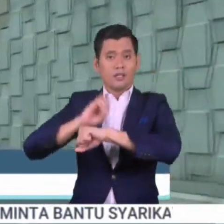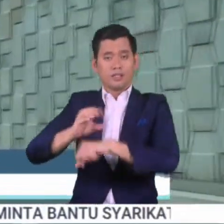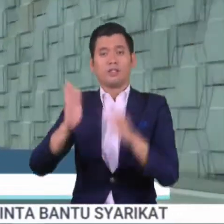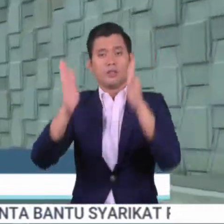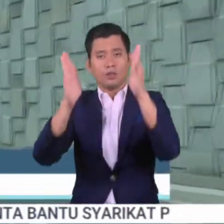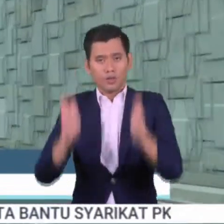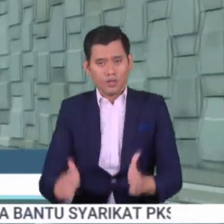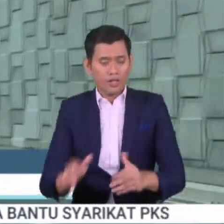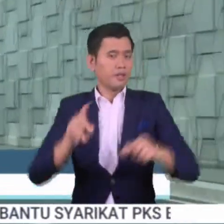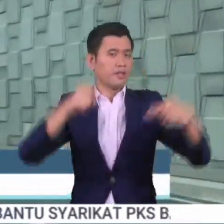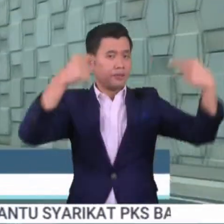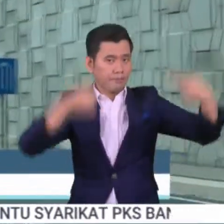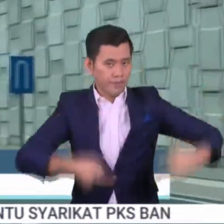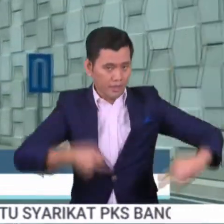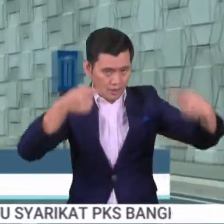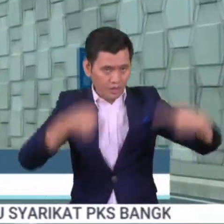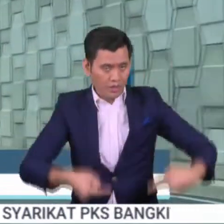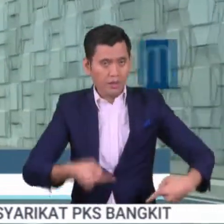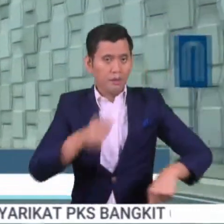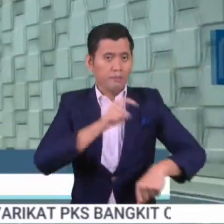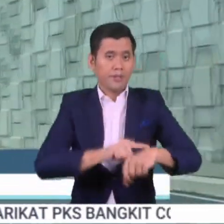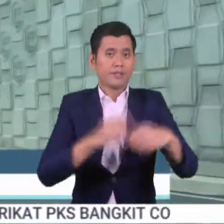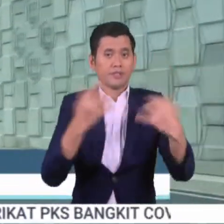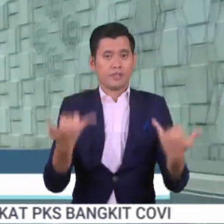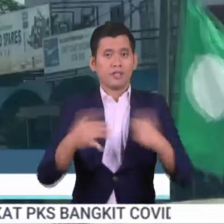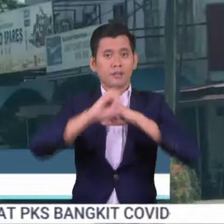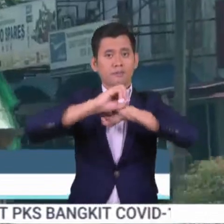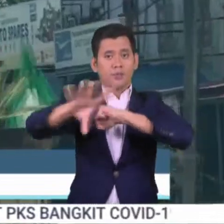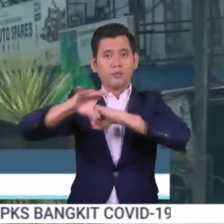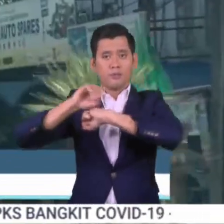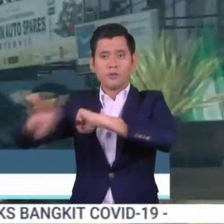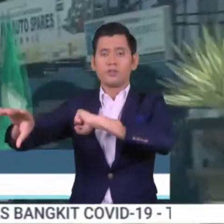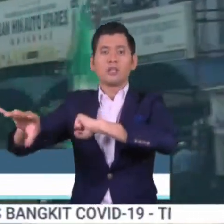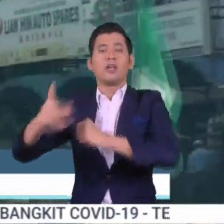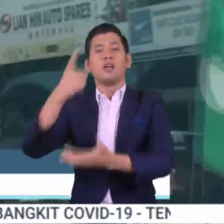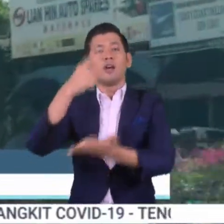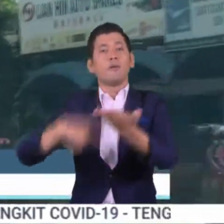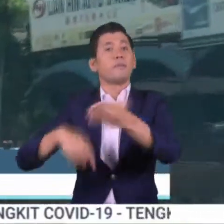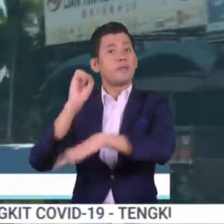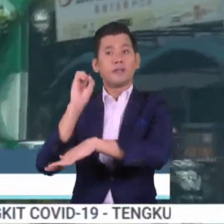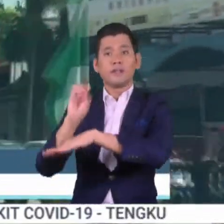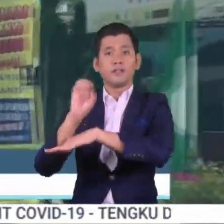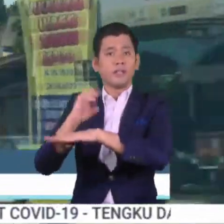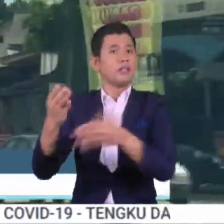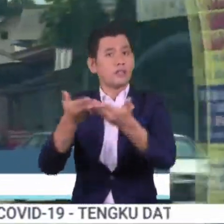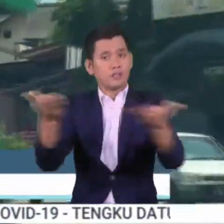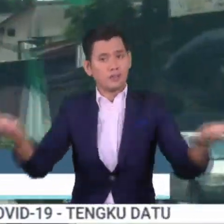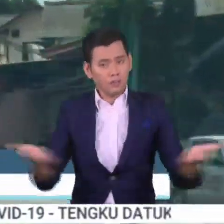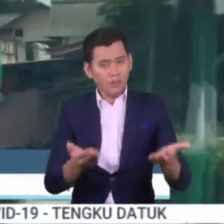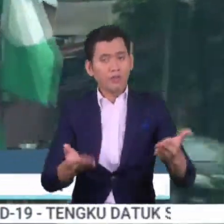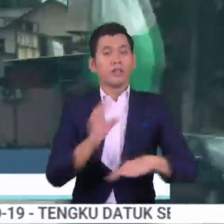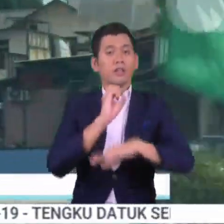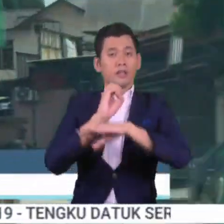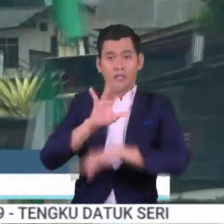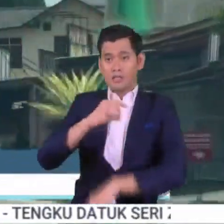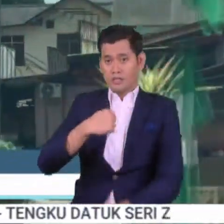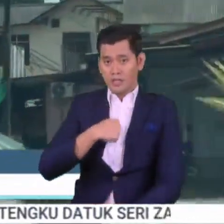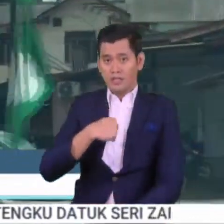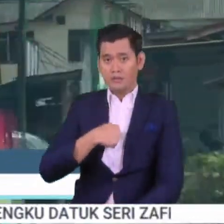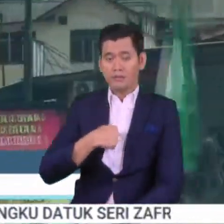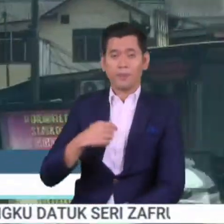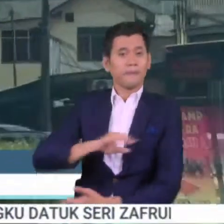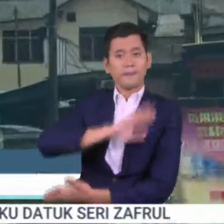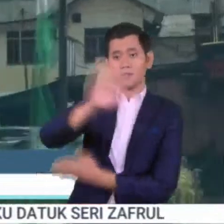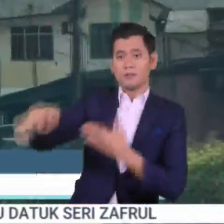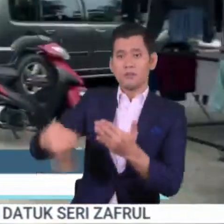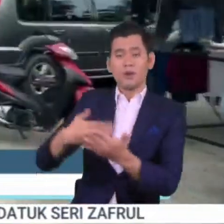bertanding, untuk mereka orang kata dalam proses berkempen ini, apa nasihat Datuk untuk mereka? Ya, nasihat saya kepada semua mereka yang bertanding, calon-calon yang